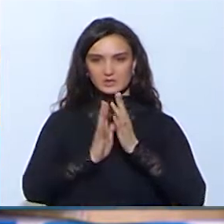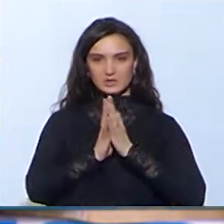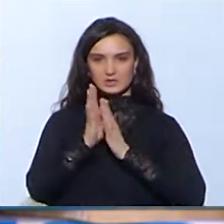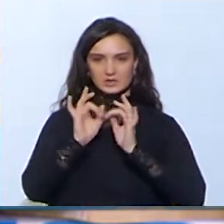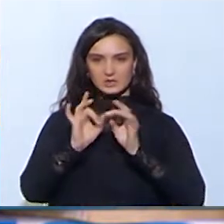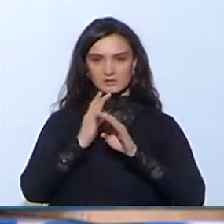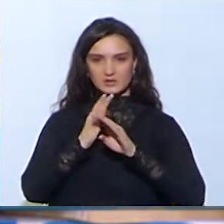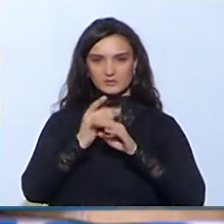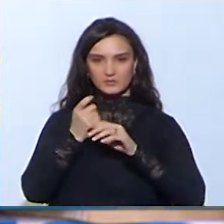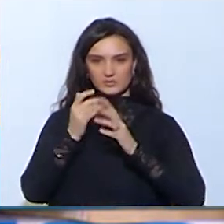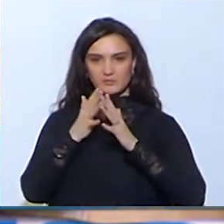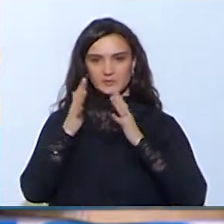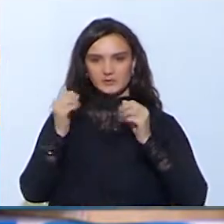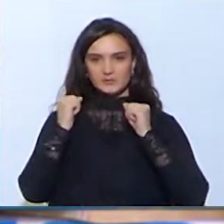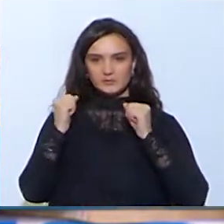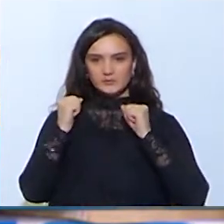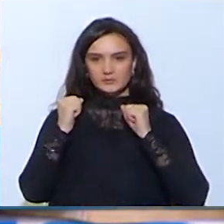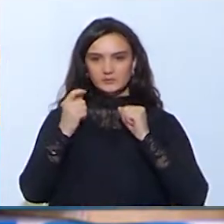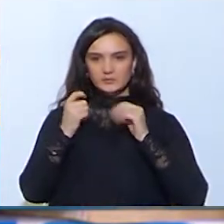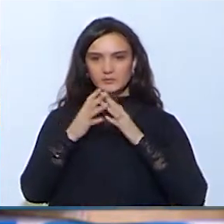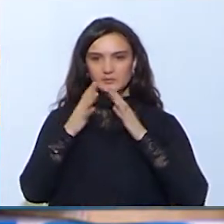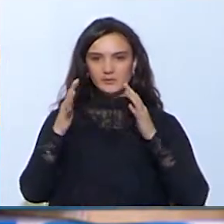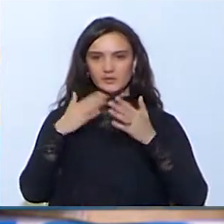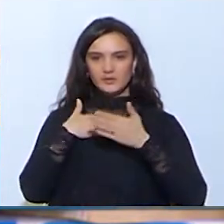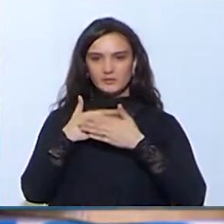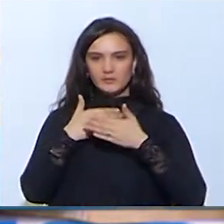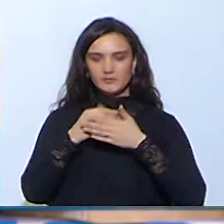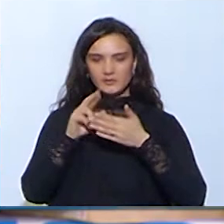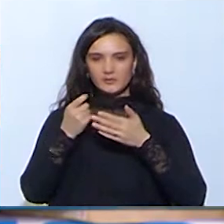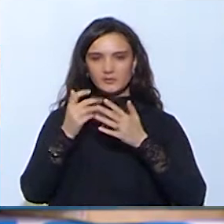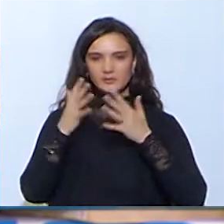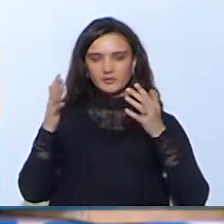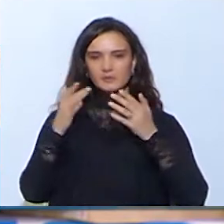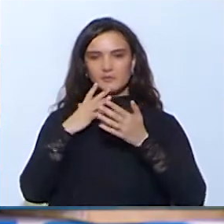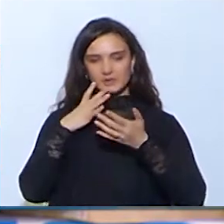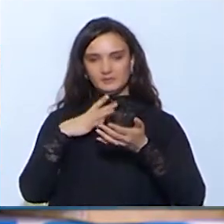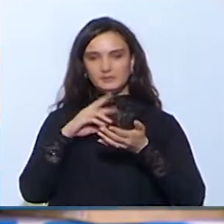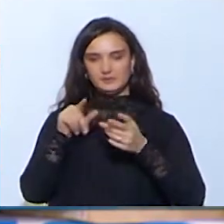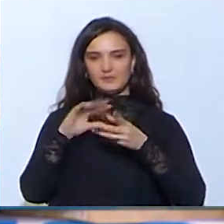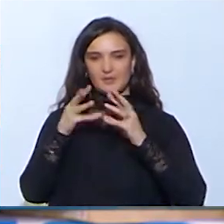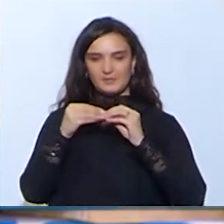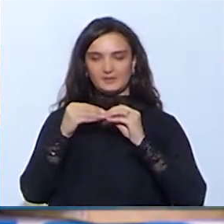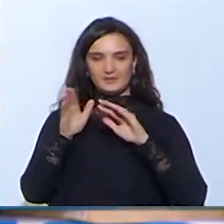აქვს, ცოტა მეტი სპორტი, ცოტა მეტი აქტივობა და ცოტა მეტი მოთმინება და ეს ყველაფერი გაივლის.